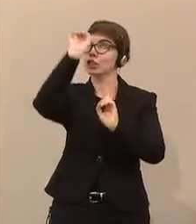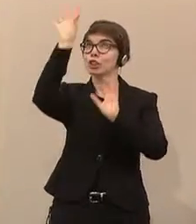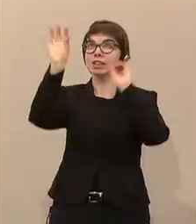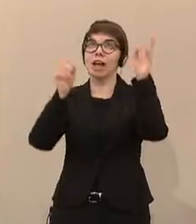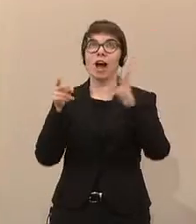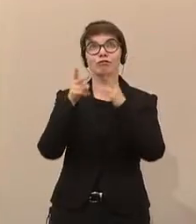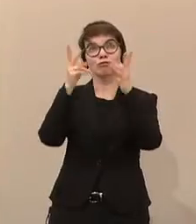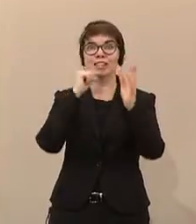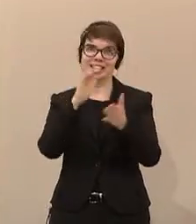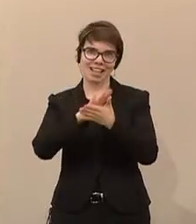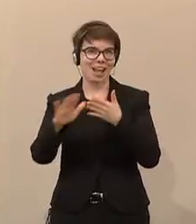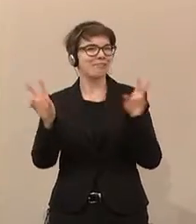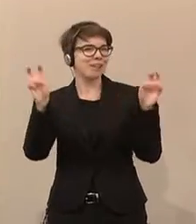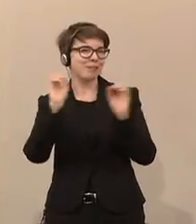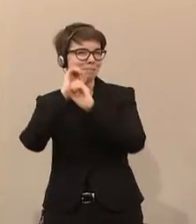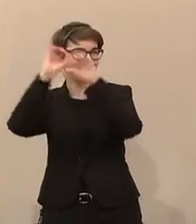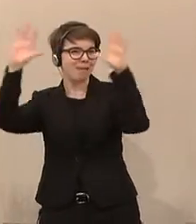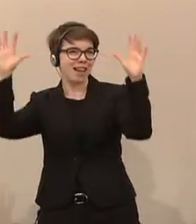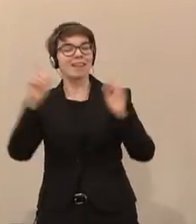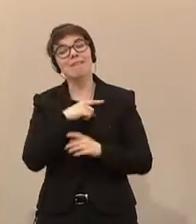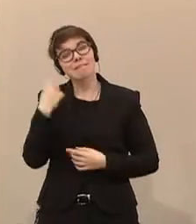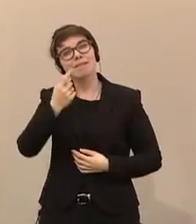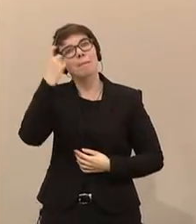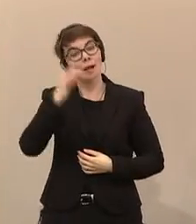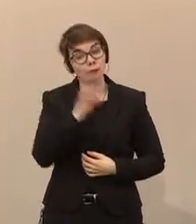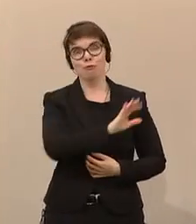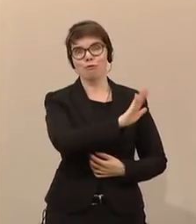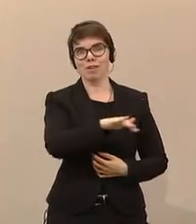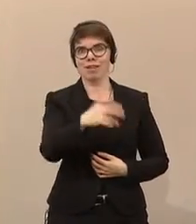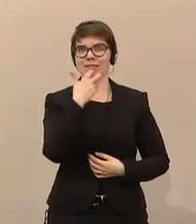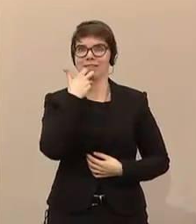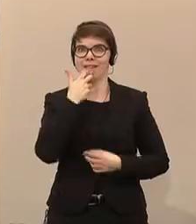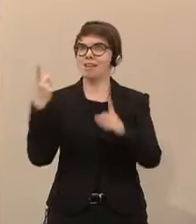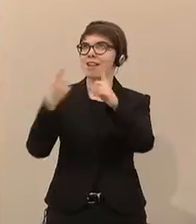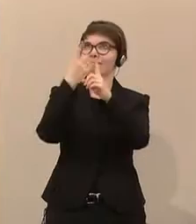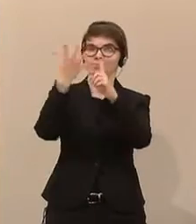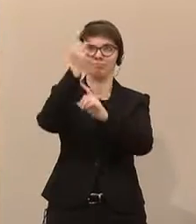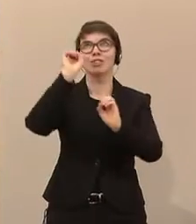werden aber diesen Weg auf jeden Fall gehen und versuchen, zu den Sternen zu kommen, für unsere Kinder, für unsere Zukunft. Danke.